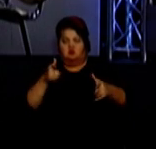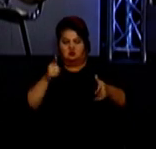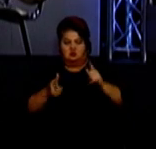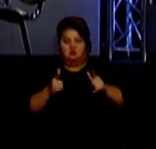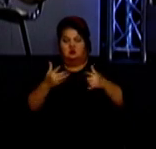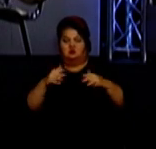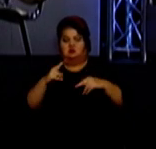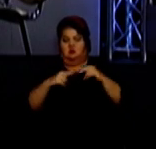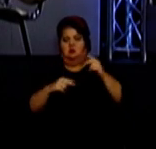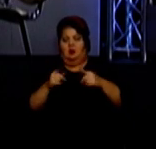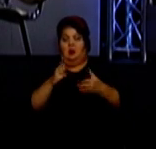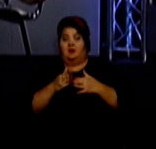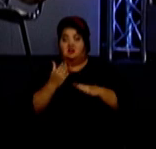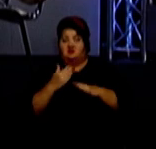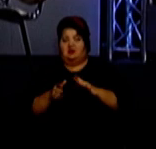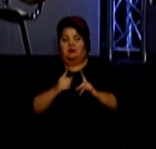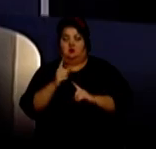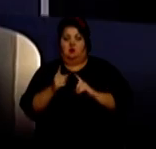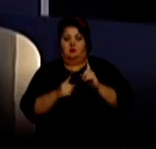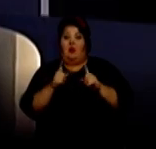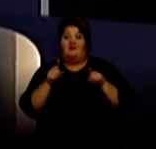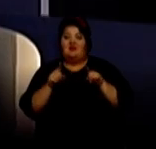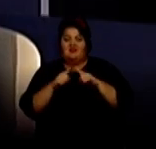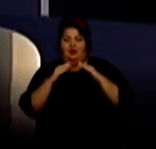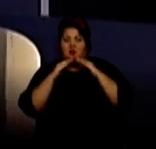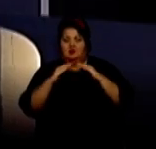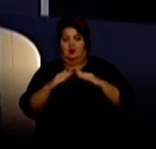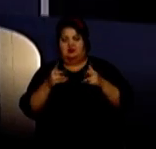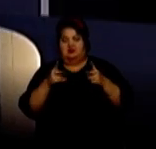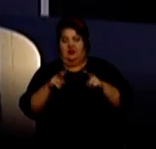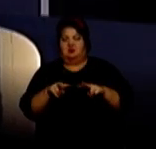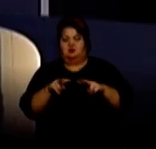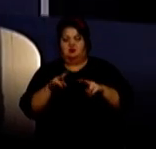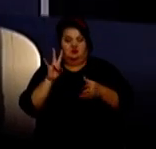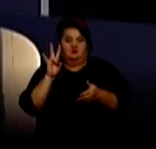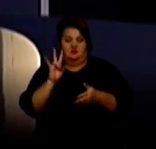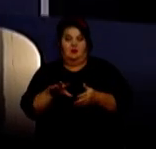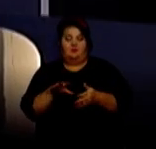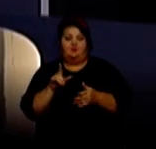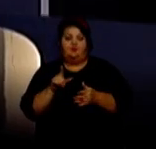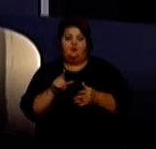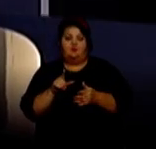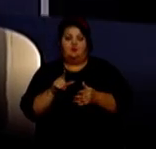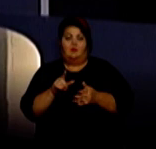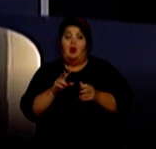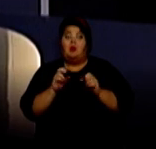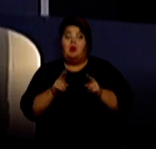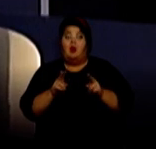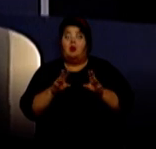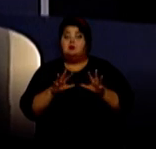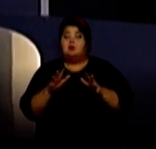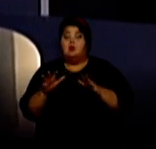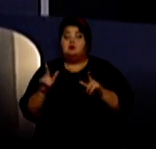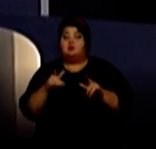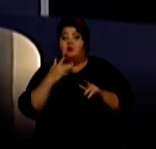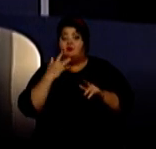є частиною реставрації. Він таким і залишиться. Таким він і залишиться вже назавжди. Дах і купол. А як сталося, що в радянські